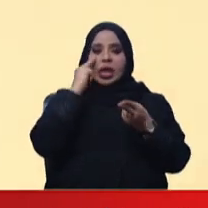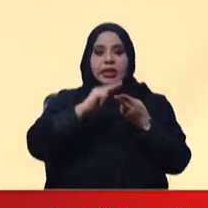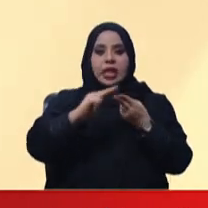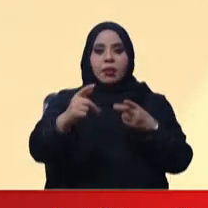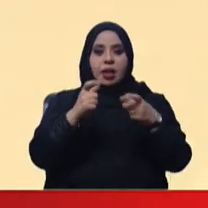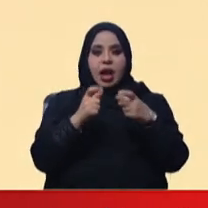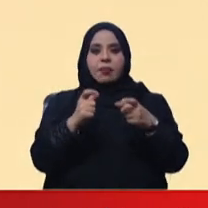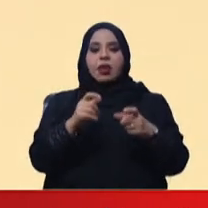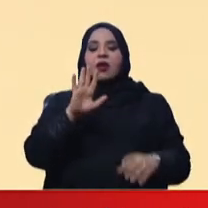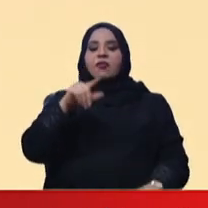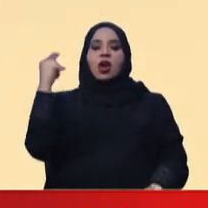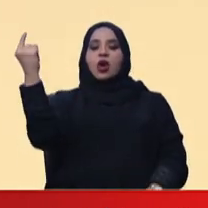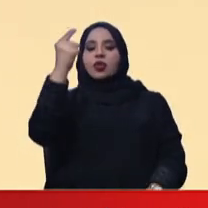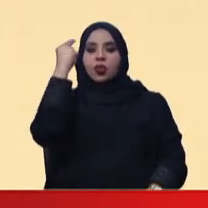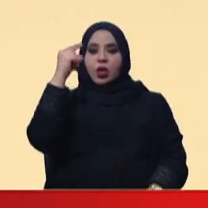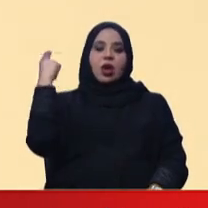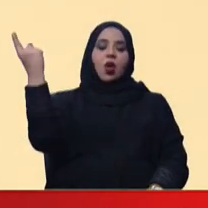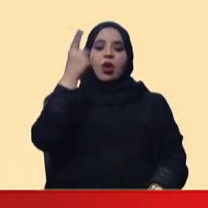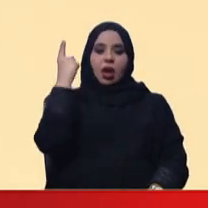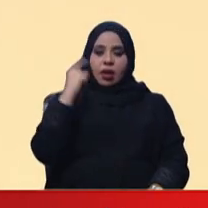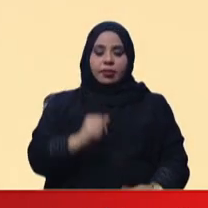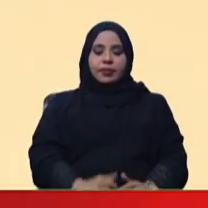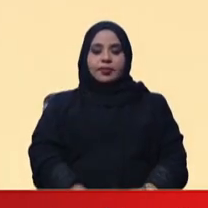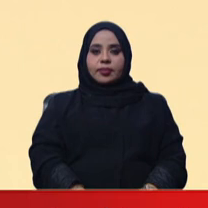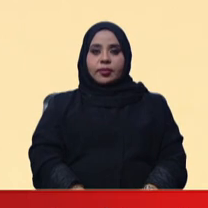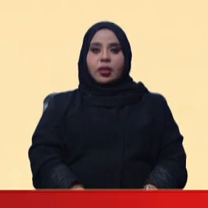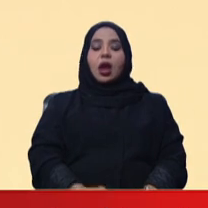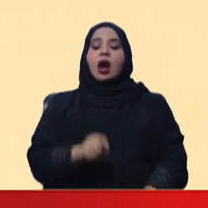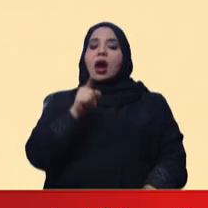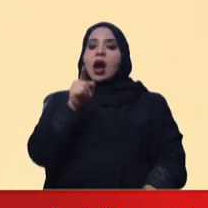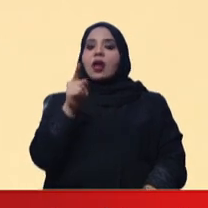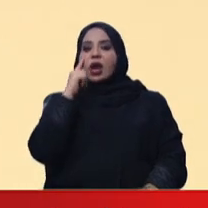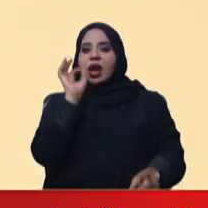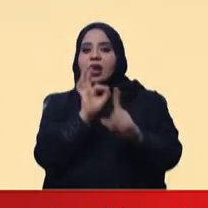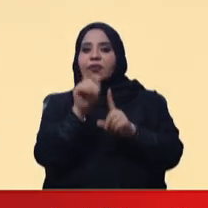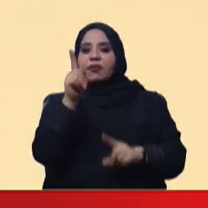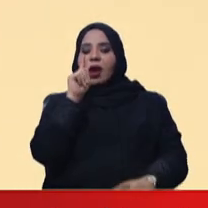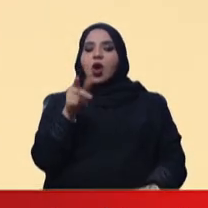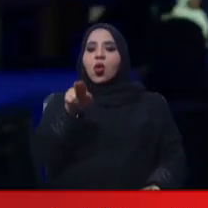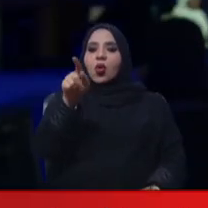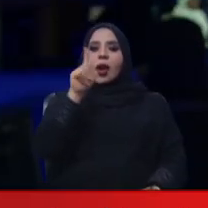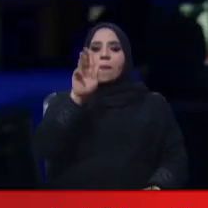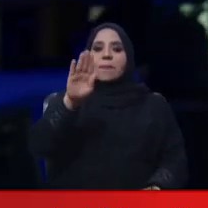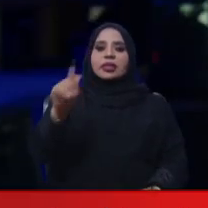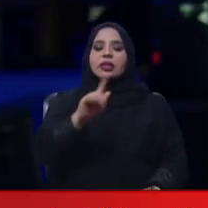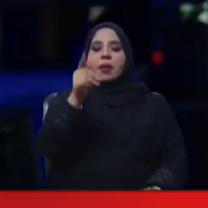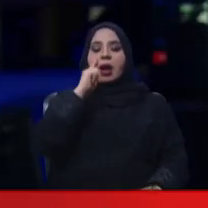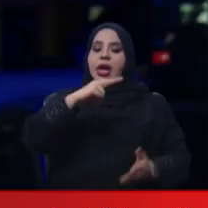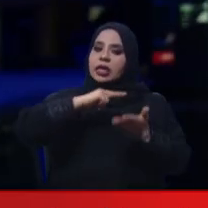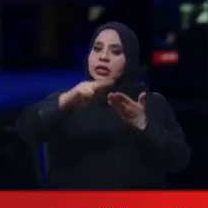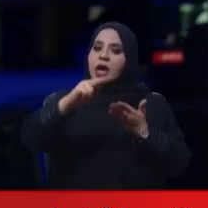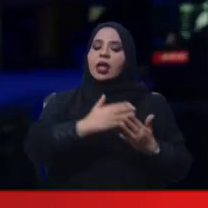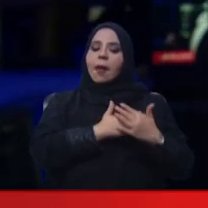الصعيدين الإقليمي والدولي. أضف إلى ذلك أخي بسام رسالة المحبة